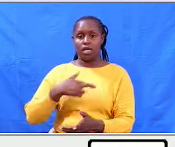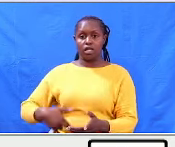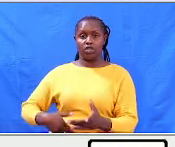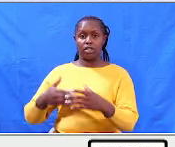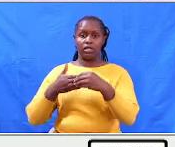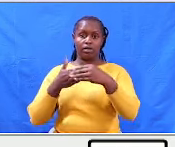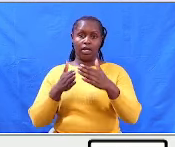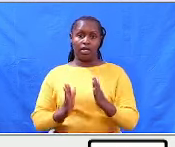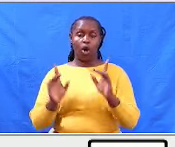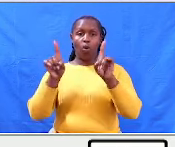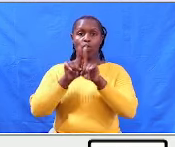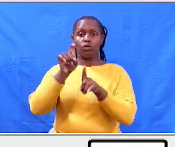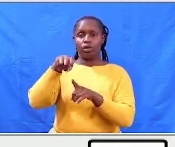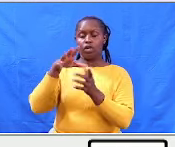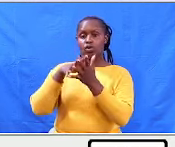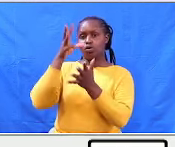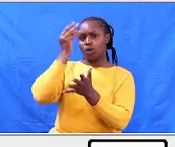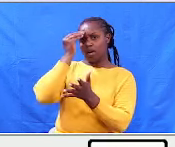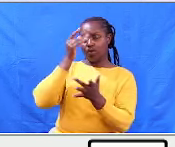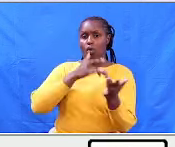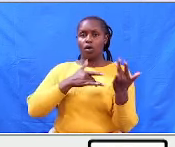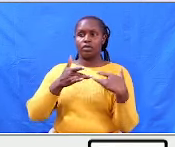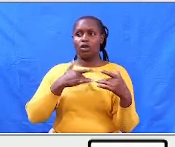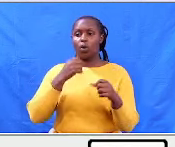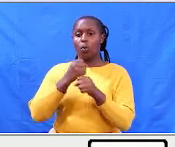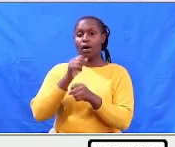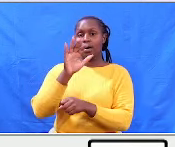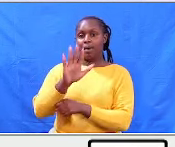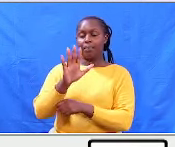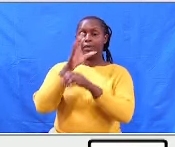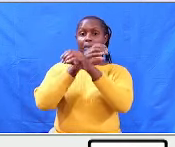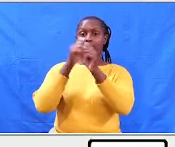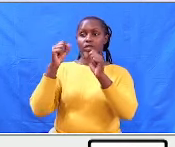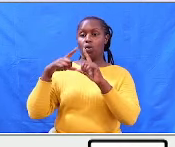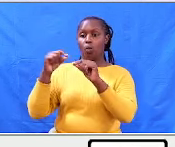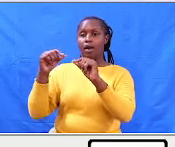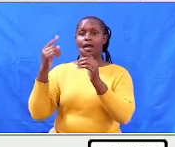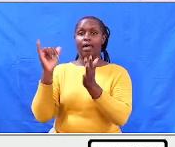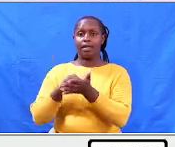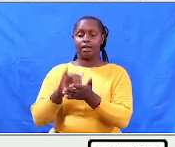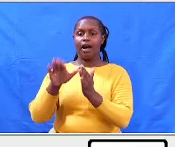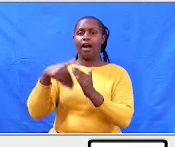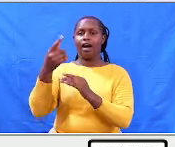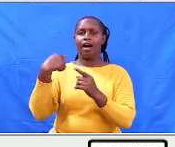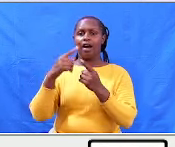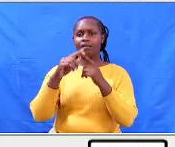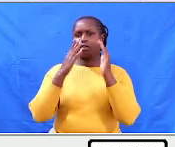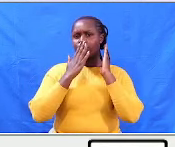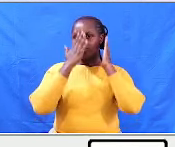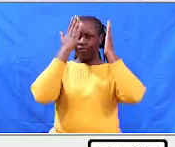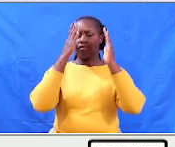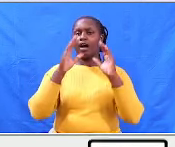kutokana na ukosefu wa mafunzo katika utendakazi wao. Rais alisema hayo baada ya maaskofu wa Kanisa Katoliki kuishutumu serikali yake